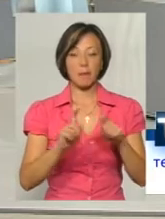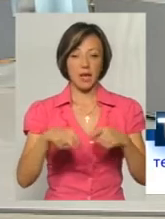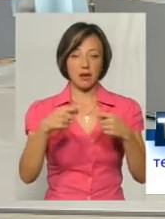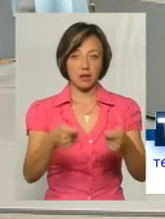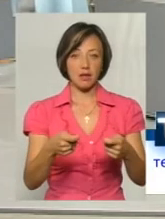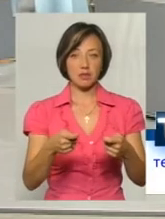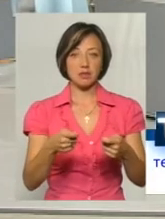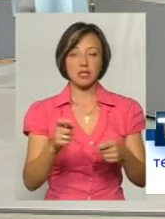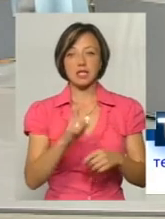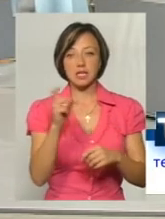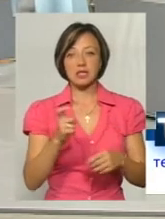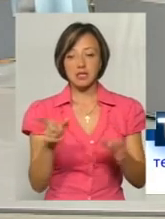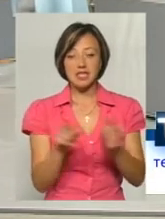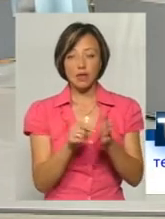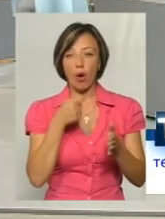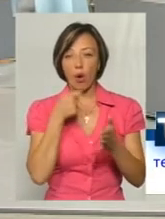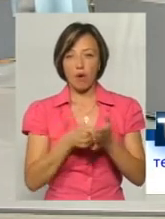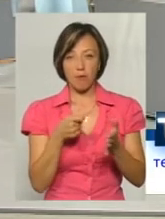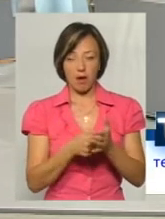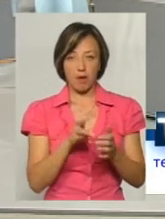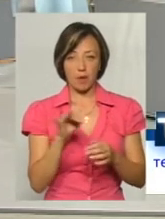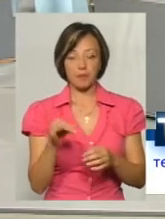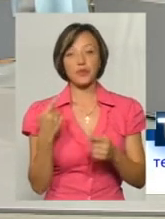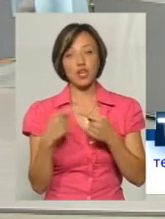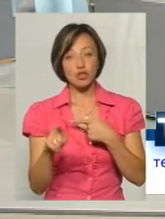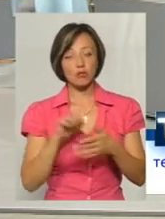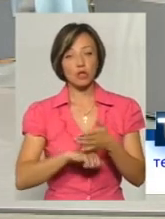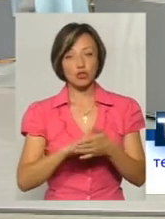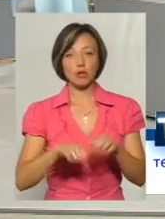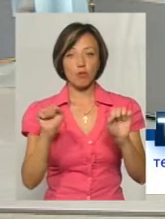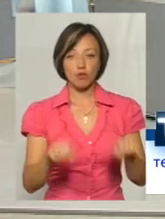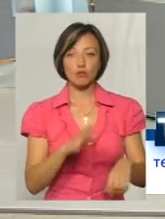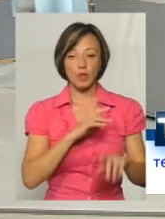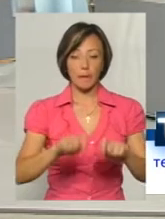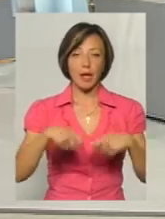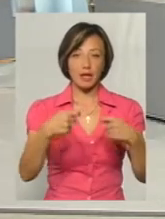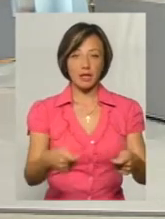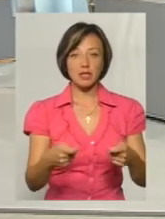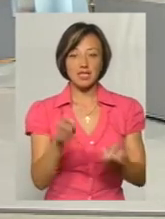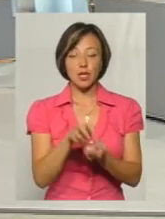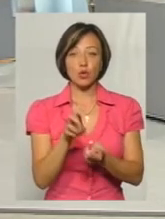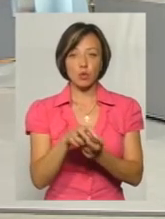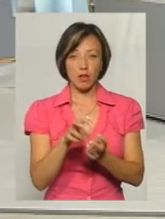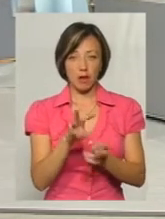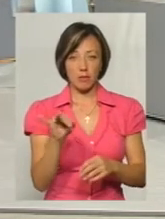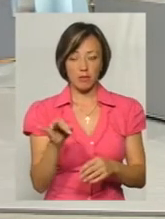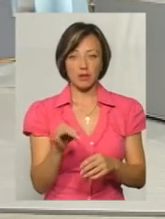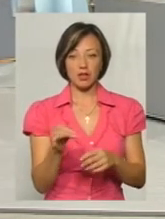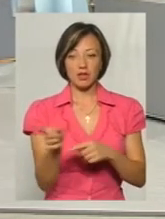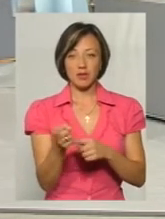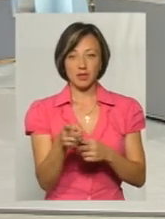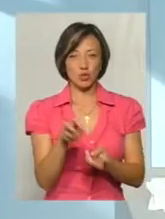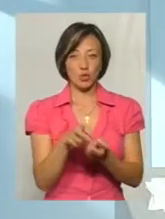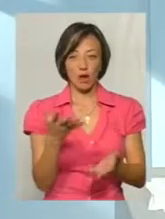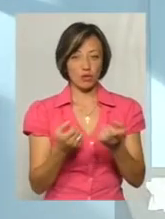збудниками з кормами. Іншим фактором може бути перенесення з гризунами. Це щурі, коли з ними